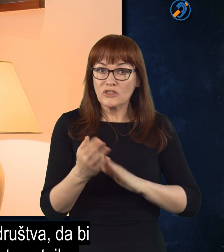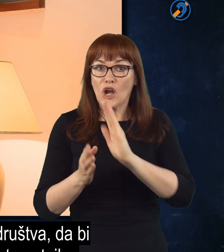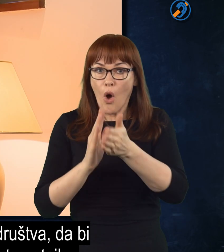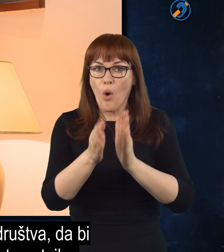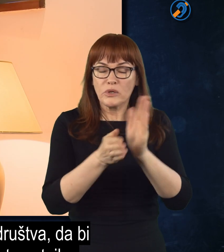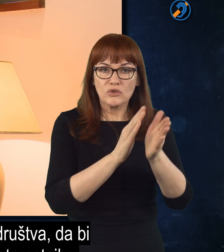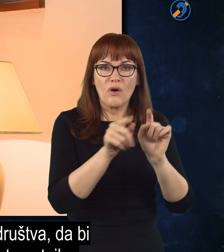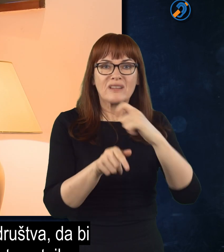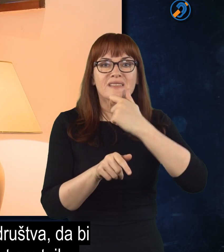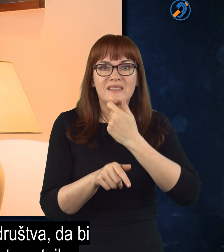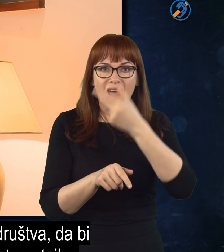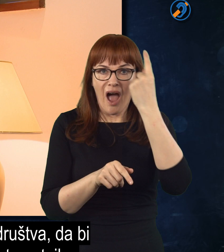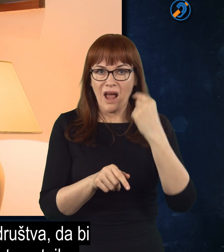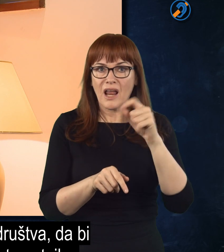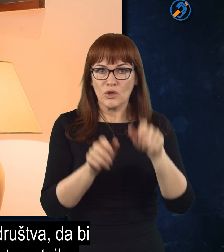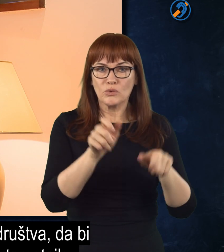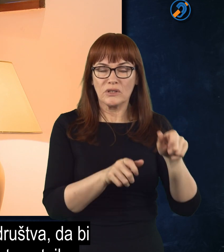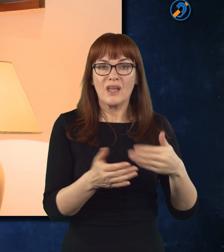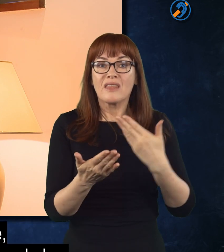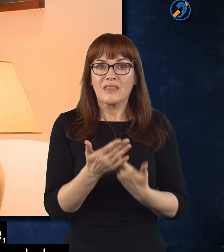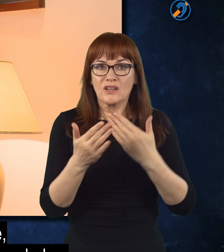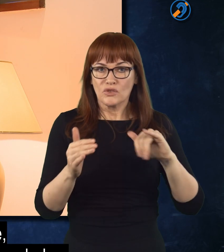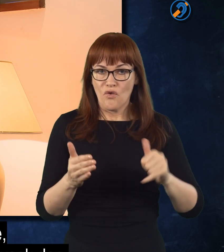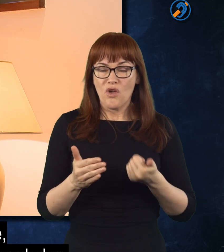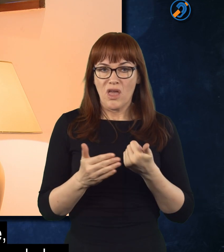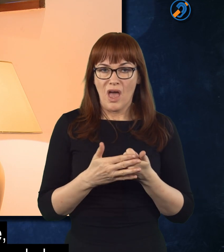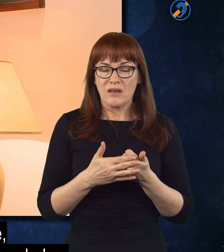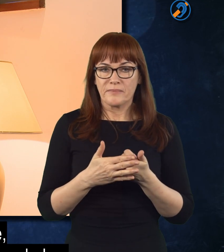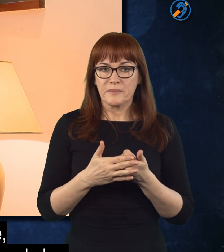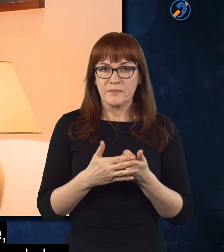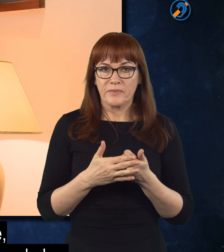začeli obiskovati te starostnike, ker dejstvo je, da